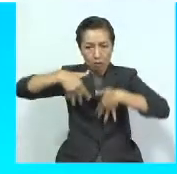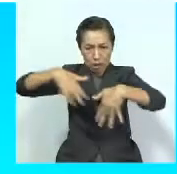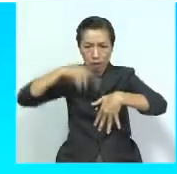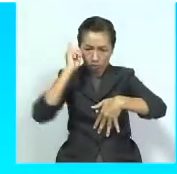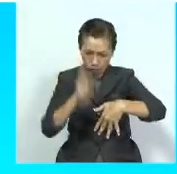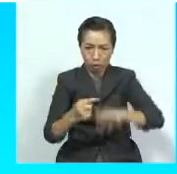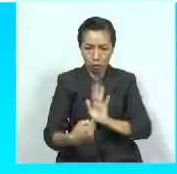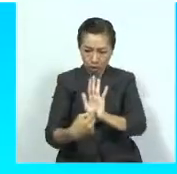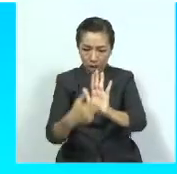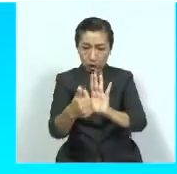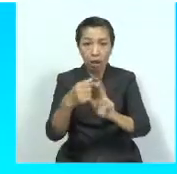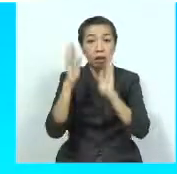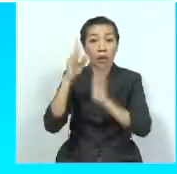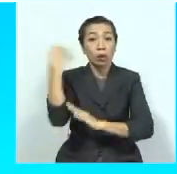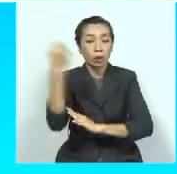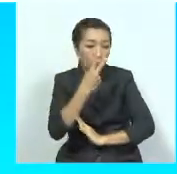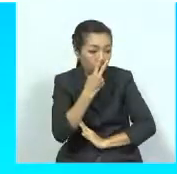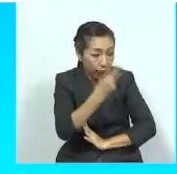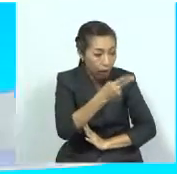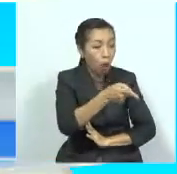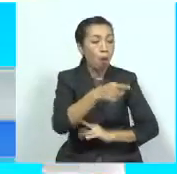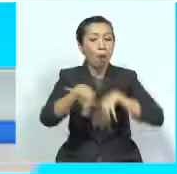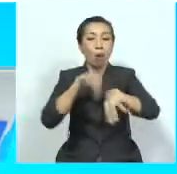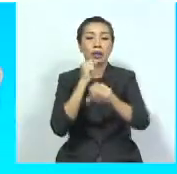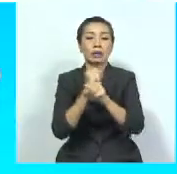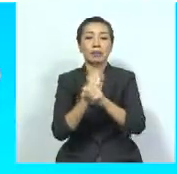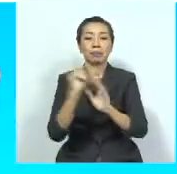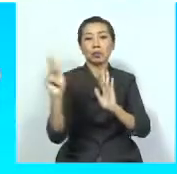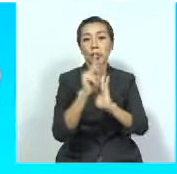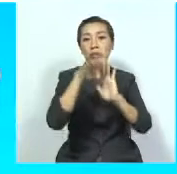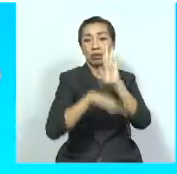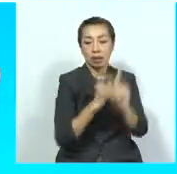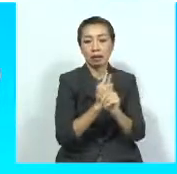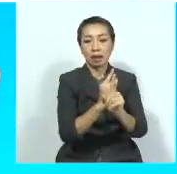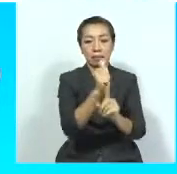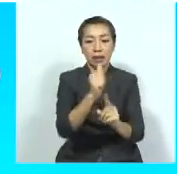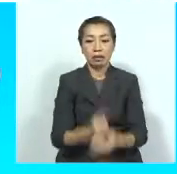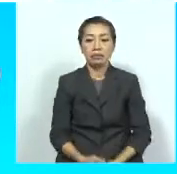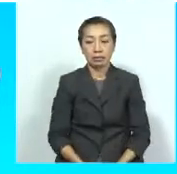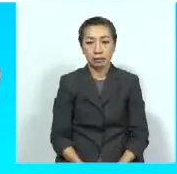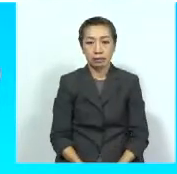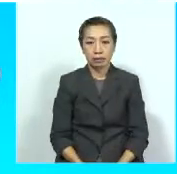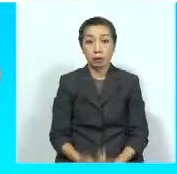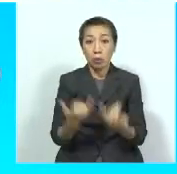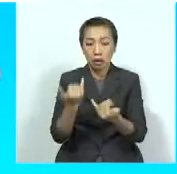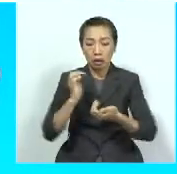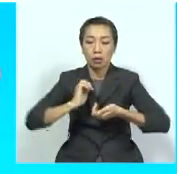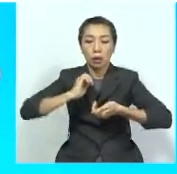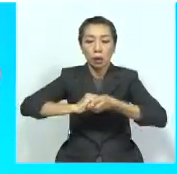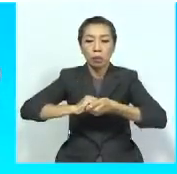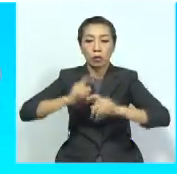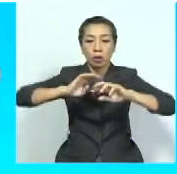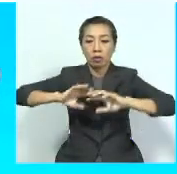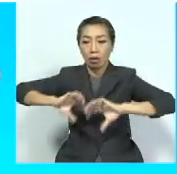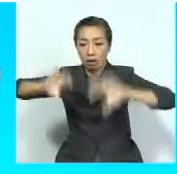ที่ดีแล้วก็นักท่องเที่ยวเข้ามาเขาก็ดำเนินการตามกติกาที่เรากำหนดก็วันนี้ก็เป็นความร่วมมืออีกอันหนึ่งระหว่างภ